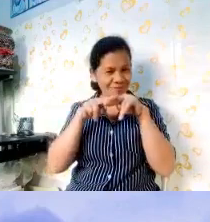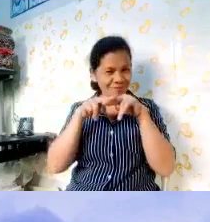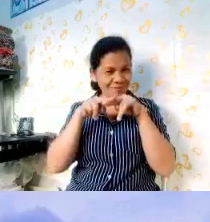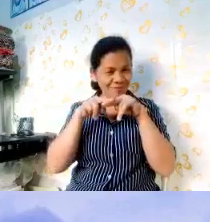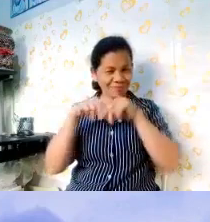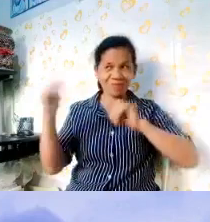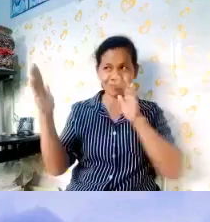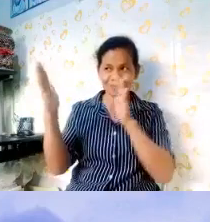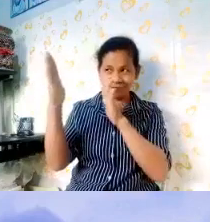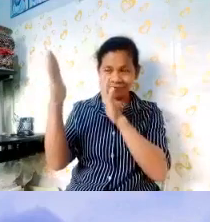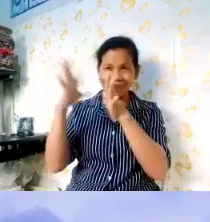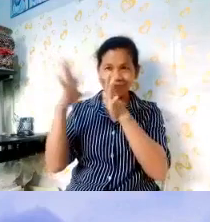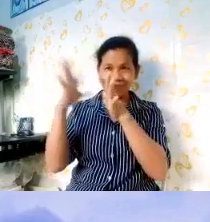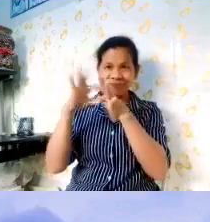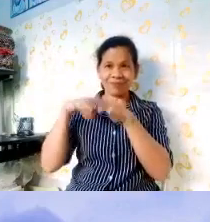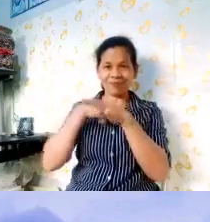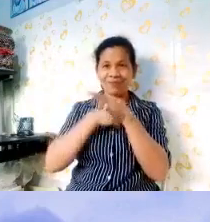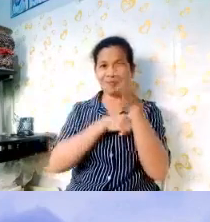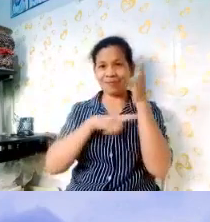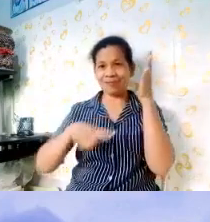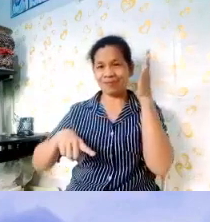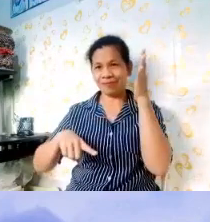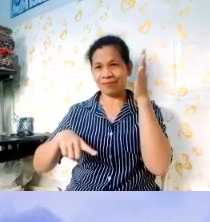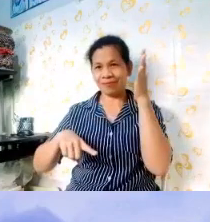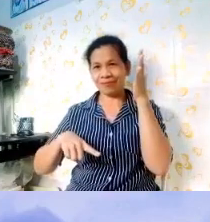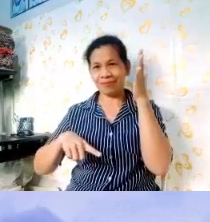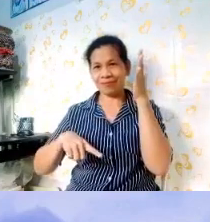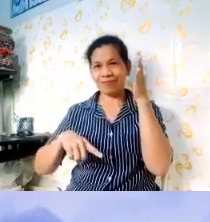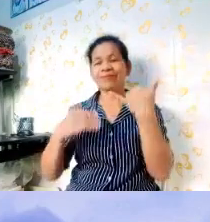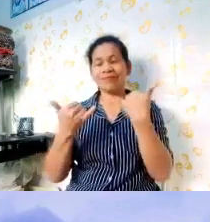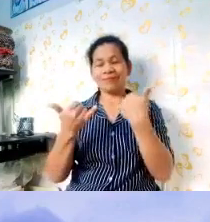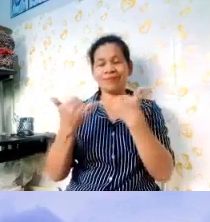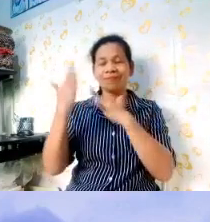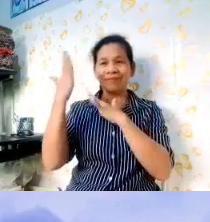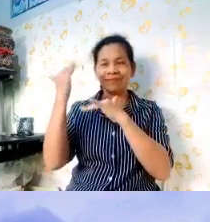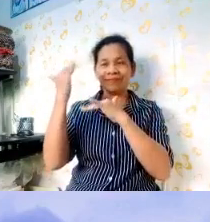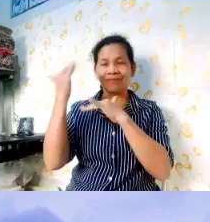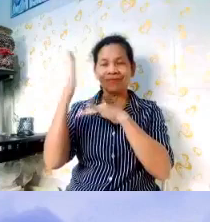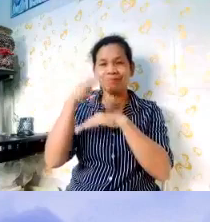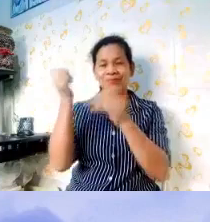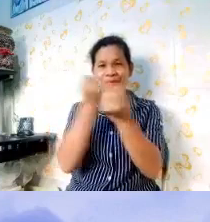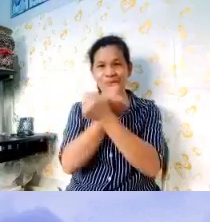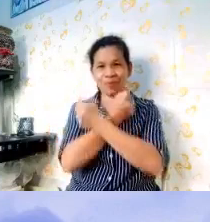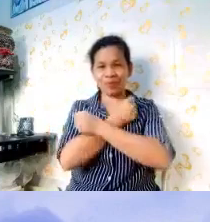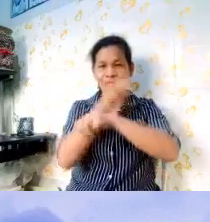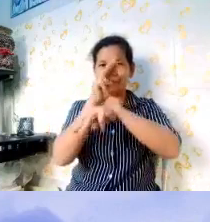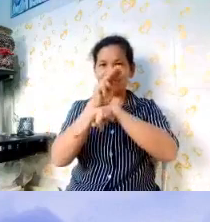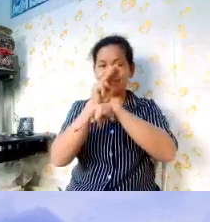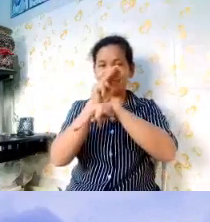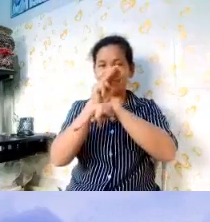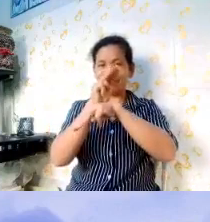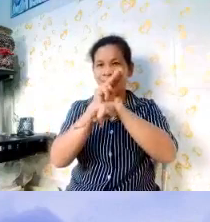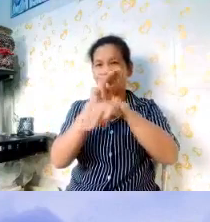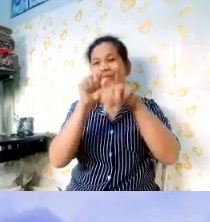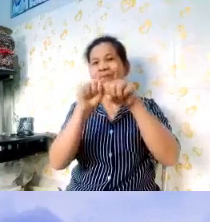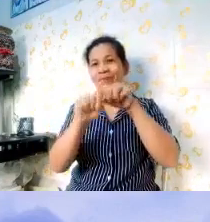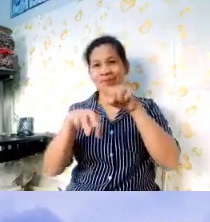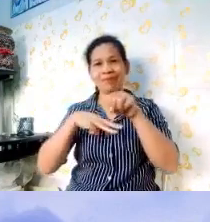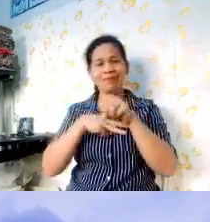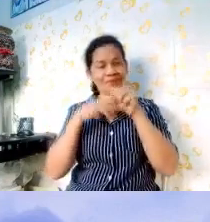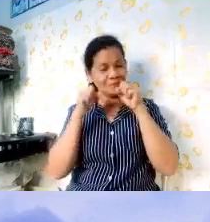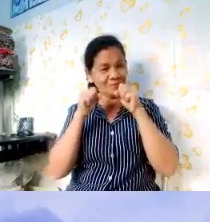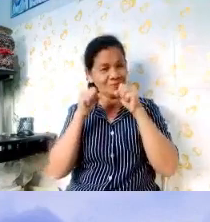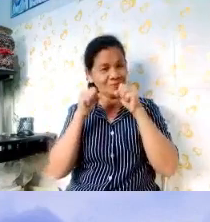Panginoon with the Hope and Love Ministry, mga kapatid, upang pag-aralan